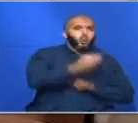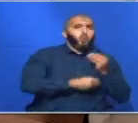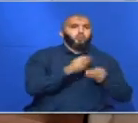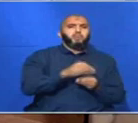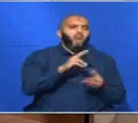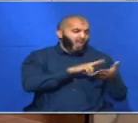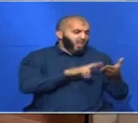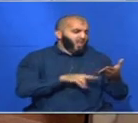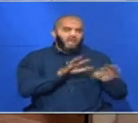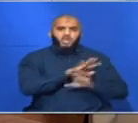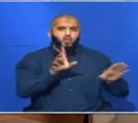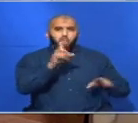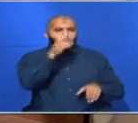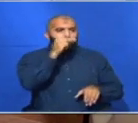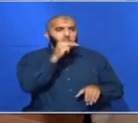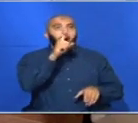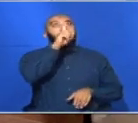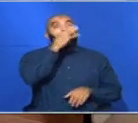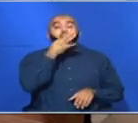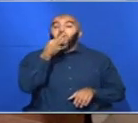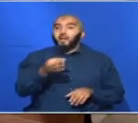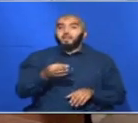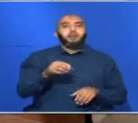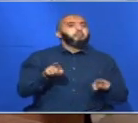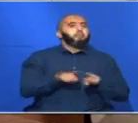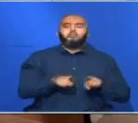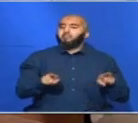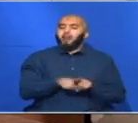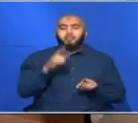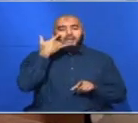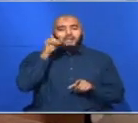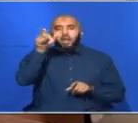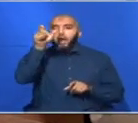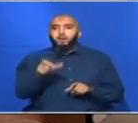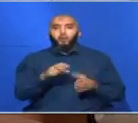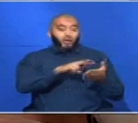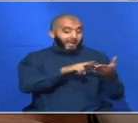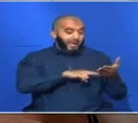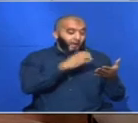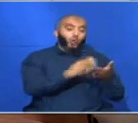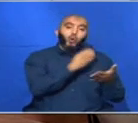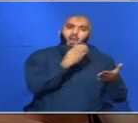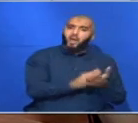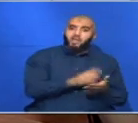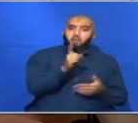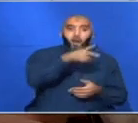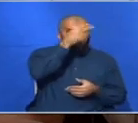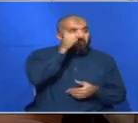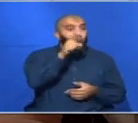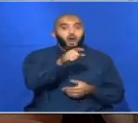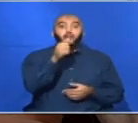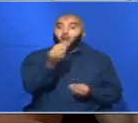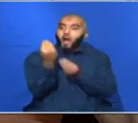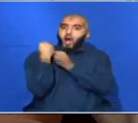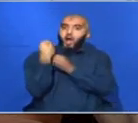ولذلكم اذا اردت ان تكون من الذاكرين الله كثيرا والذاكرا فعليك ان تكثر